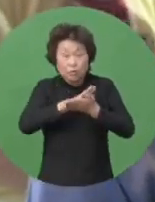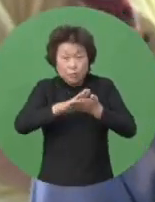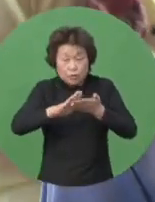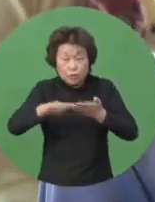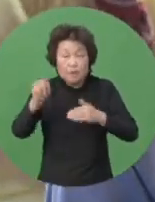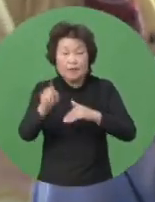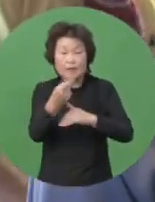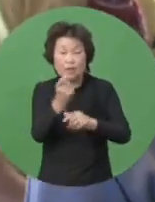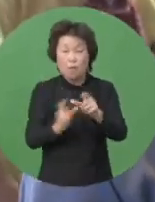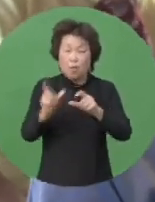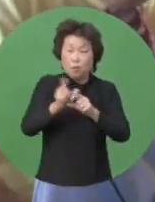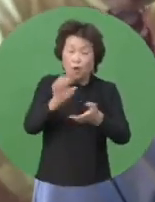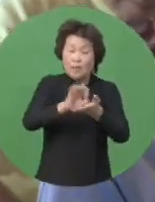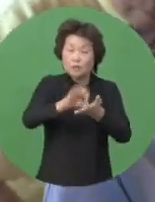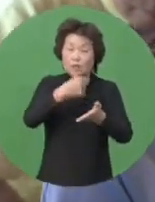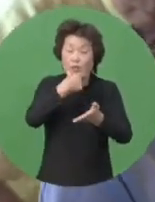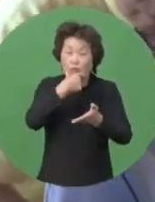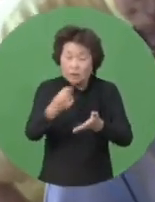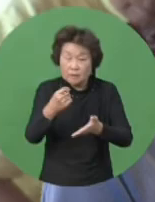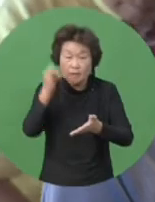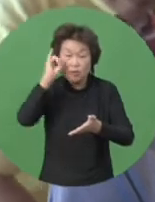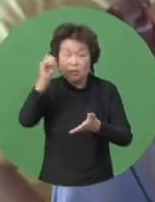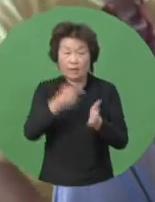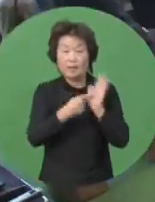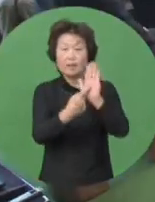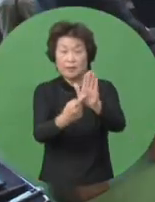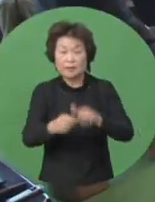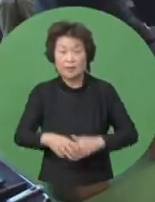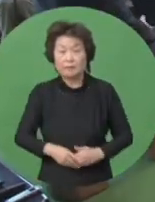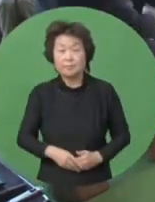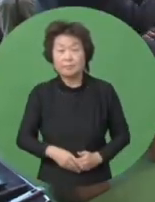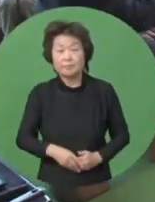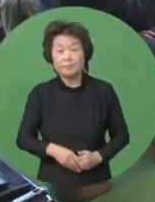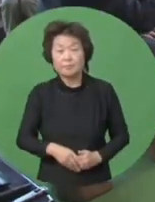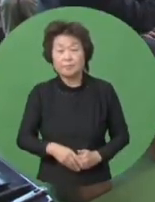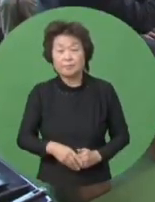っと活用してほしいという声が相次ぎました。